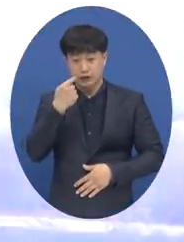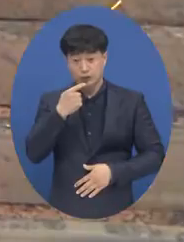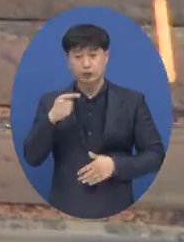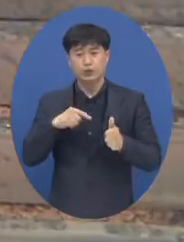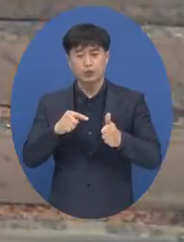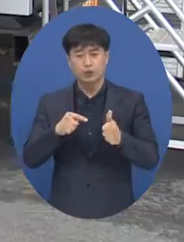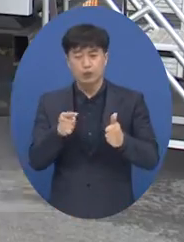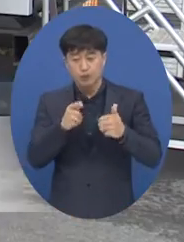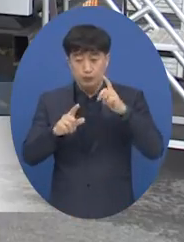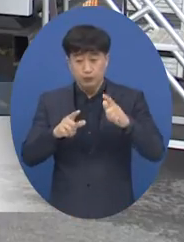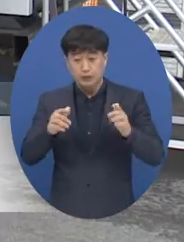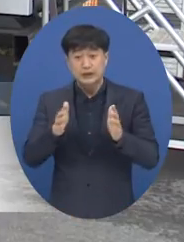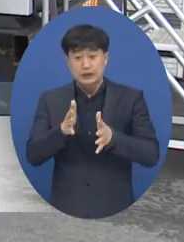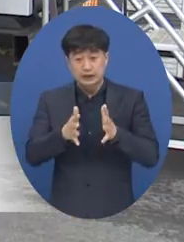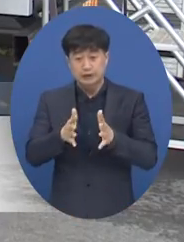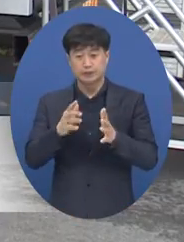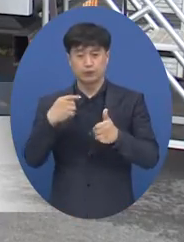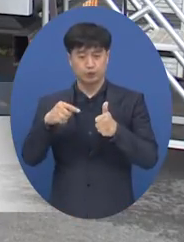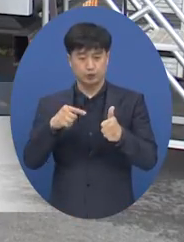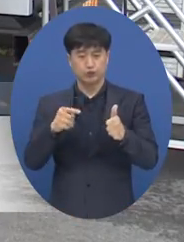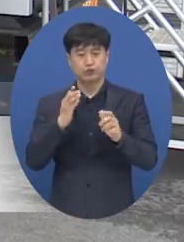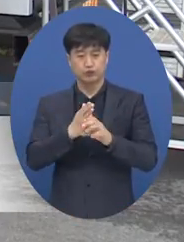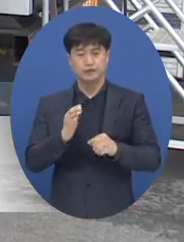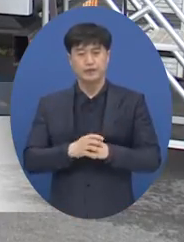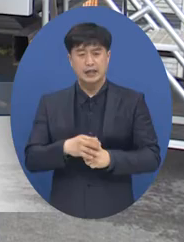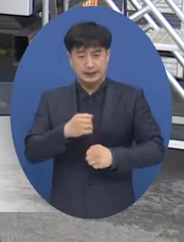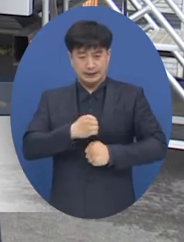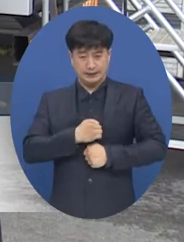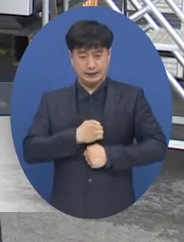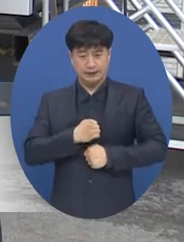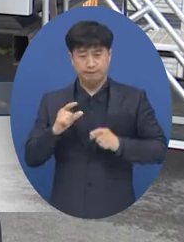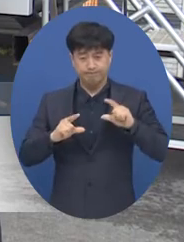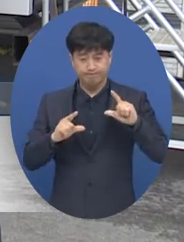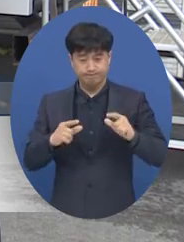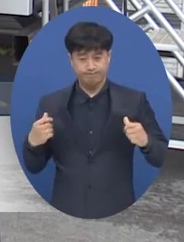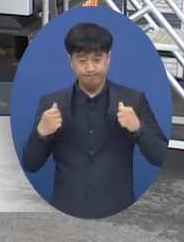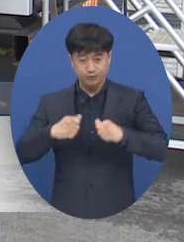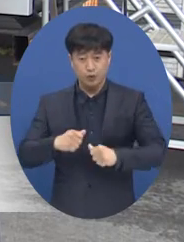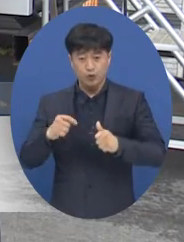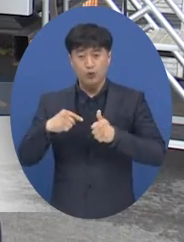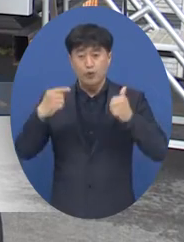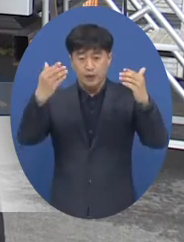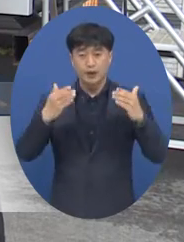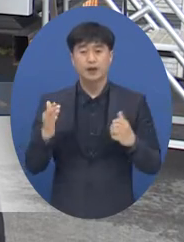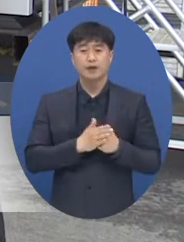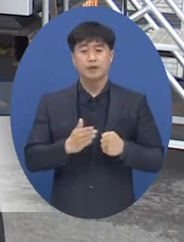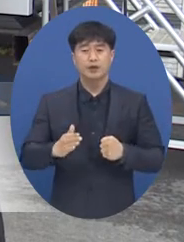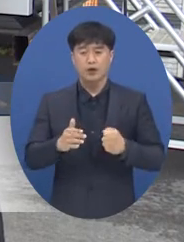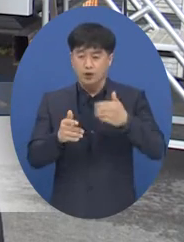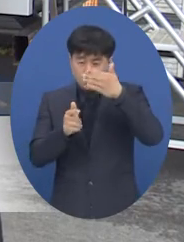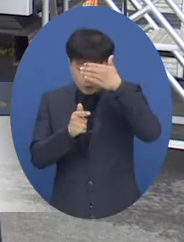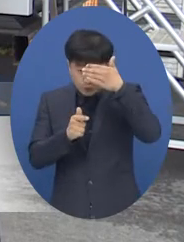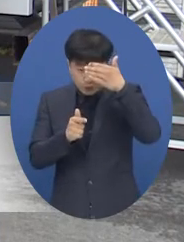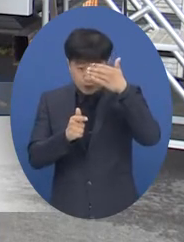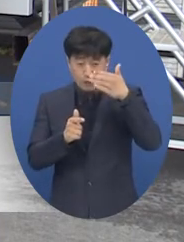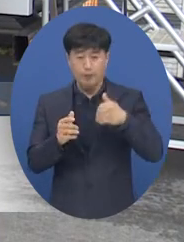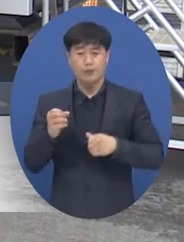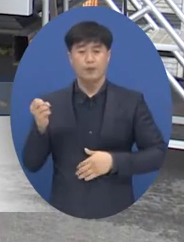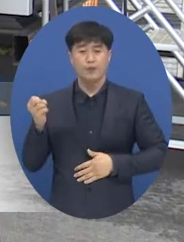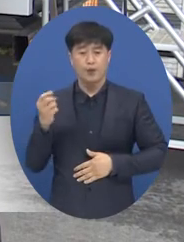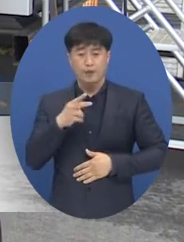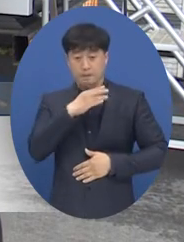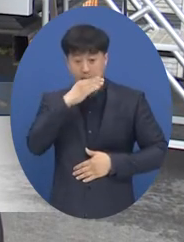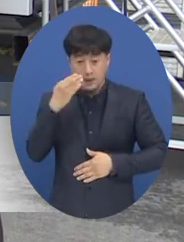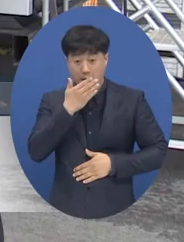받습니다. 안전장구 확실히 착용해가지고 아마 교육을 받았으니까 그런 쪽으로 아마 용접하고